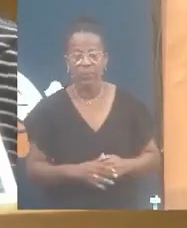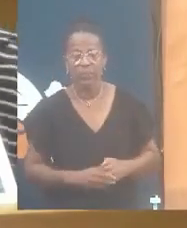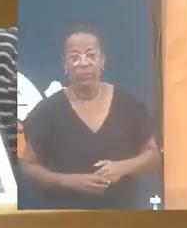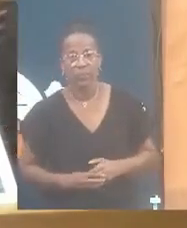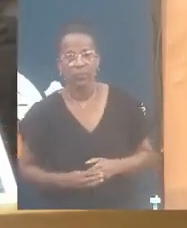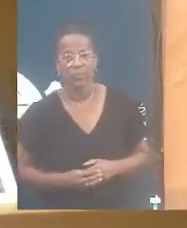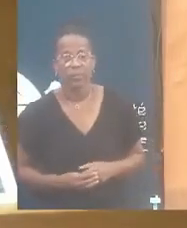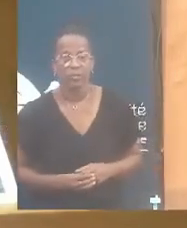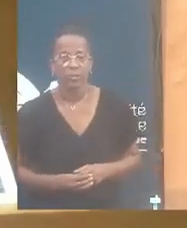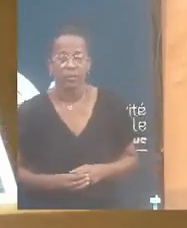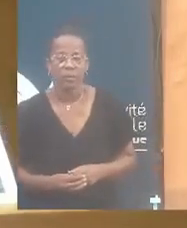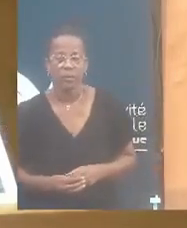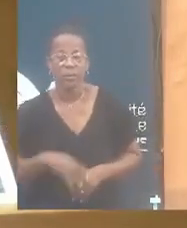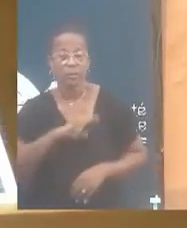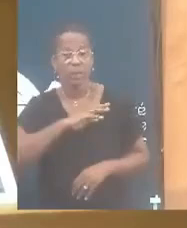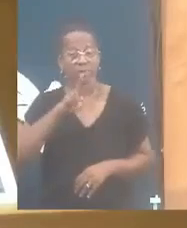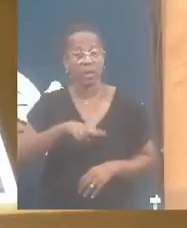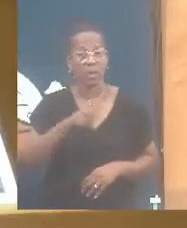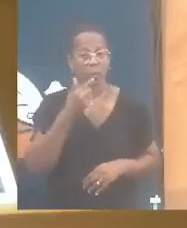Parce qu'en réalité,